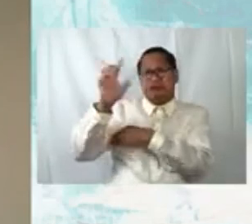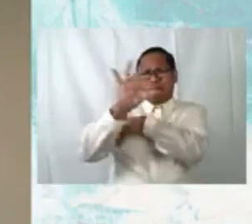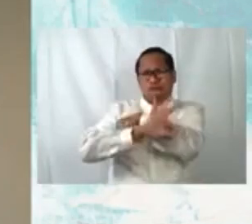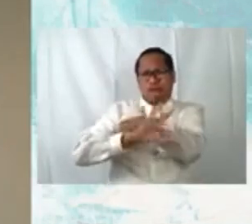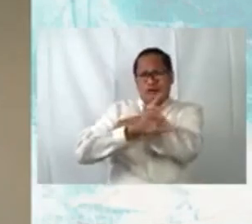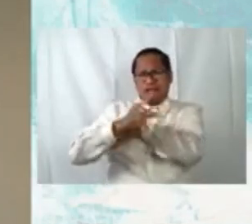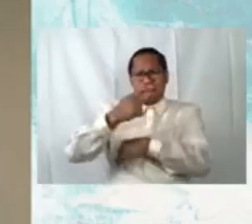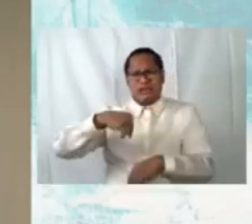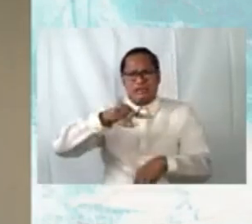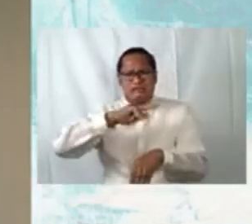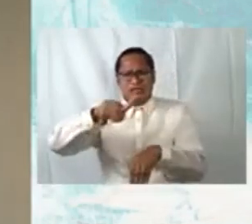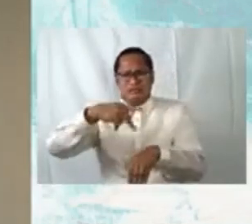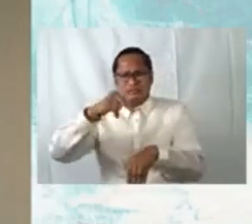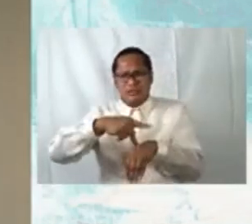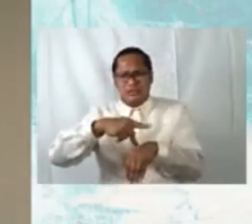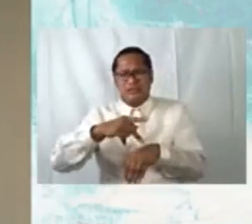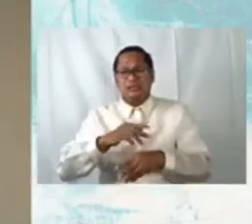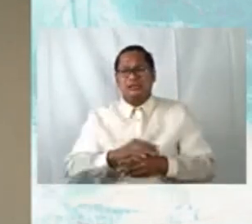atin.